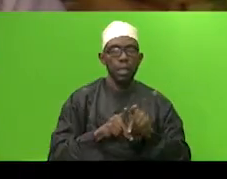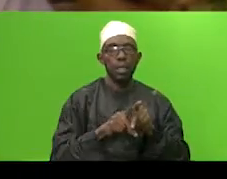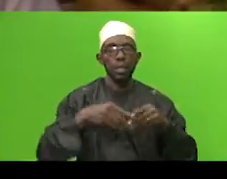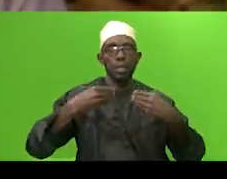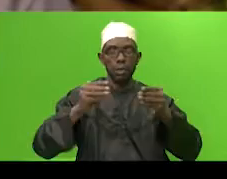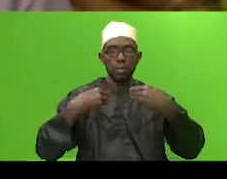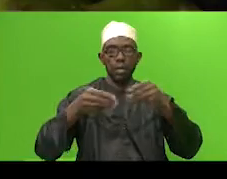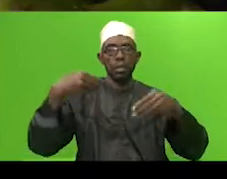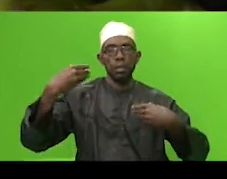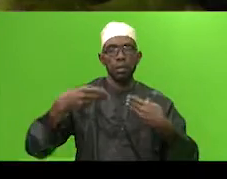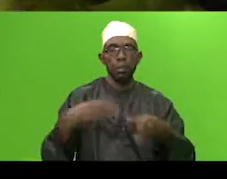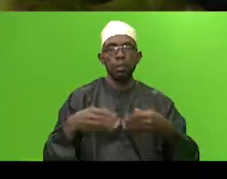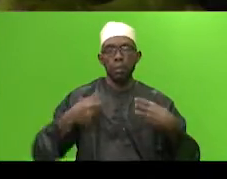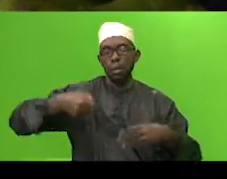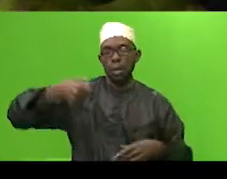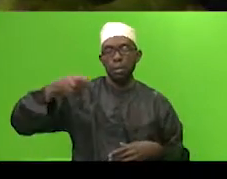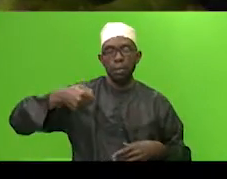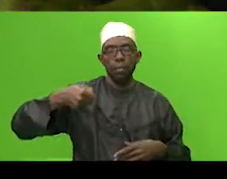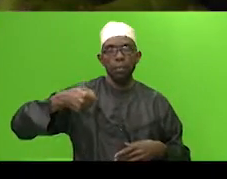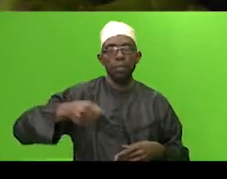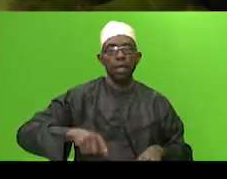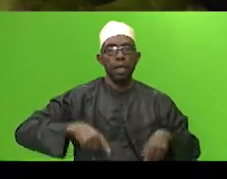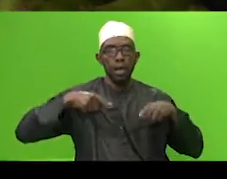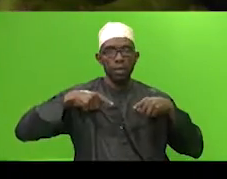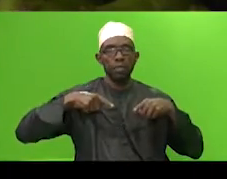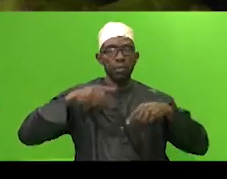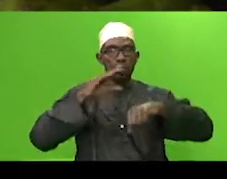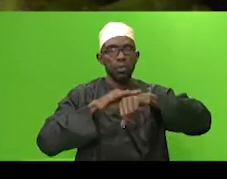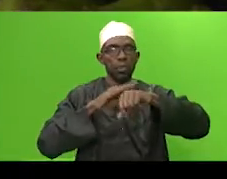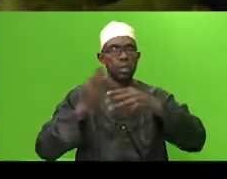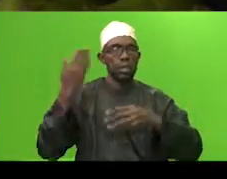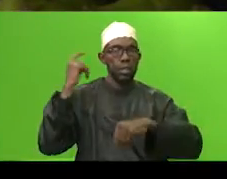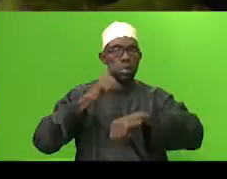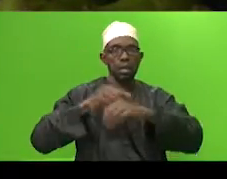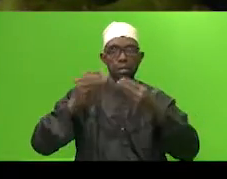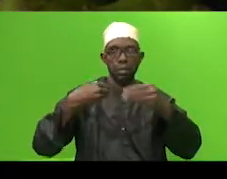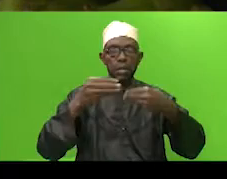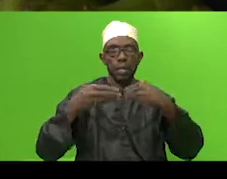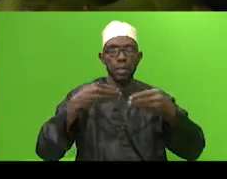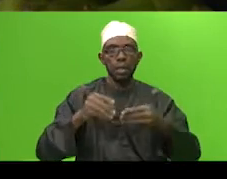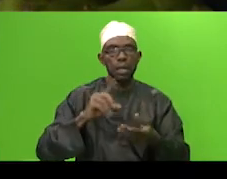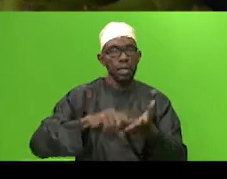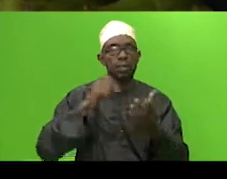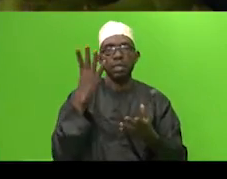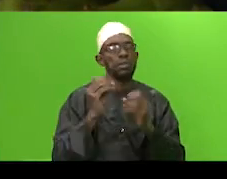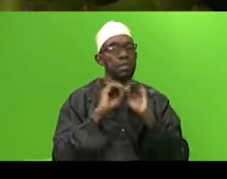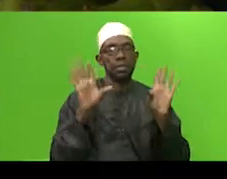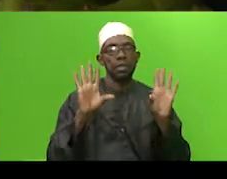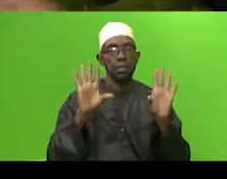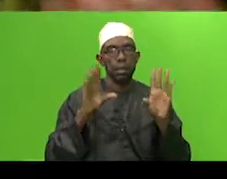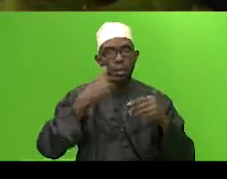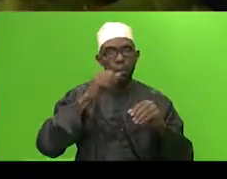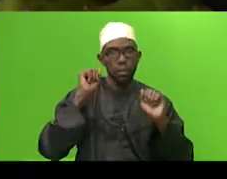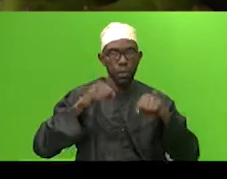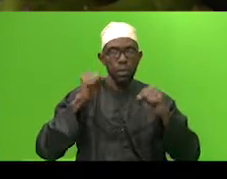Alafu tulikuwa tunanunua. Maisha ilikuwa mzuri wakati huo juu. Hizo papers hazikuwa na bei kali. Na tulikuwa